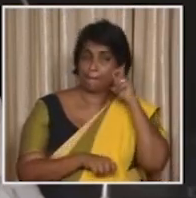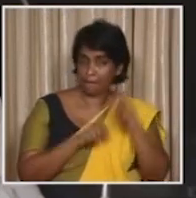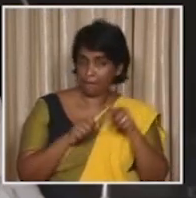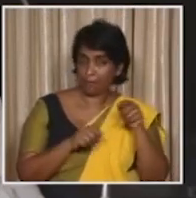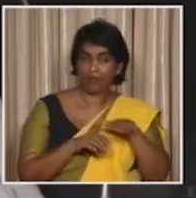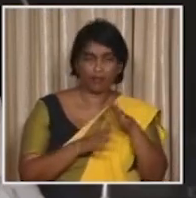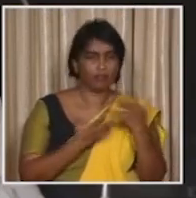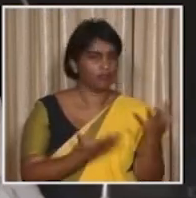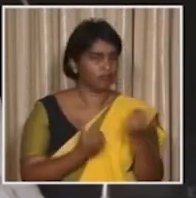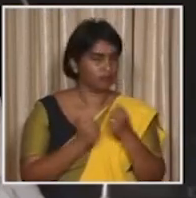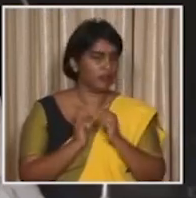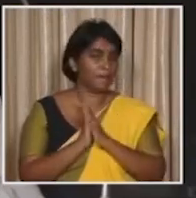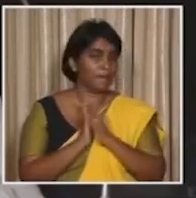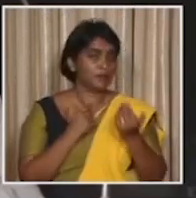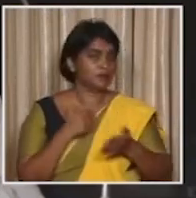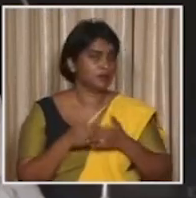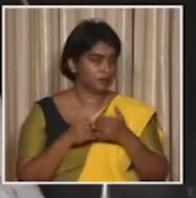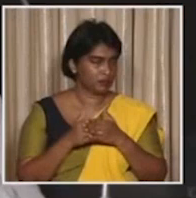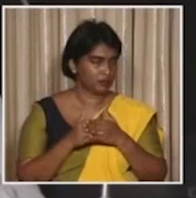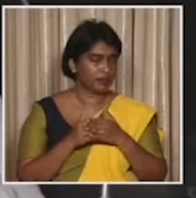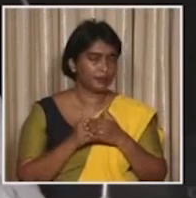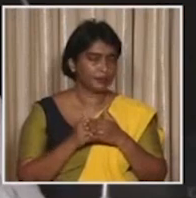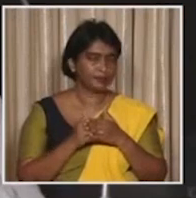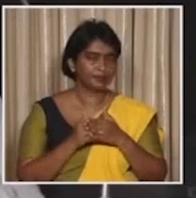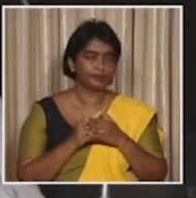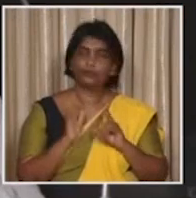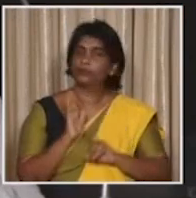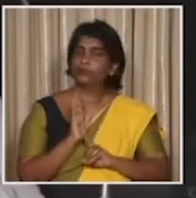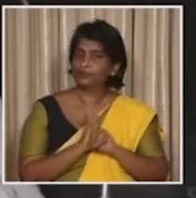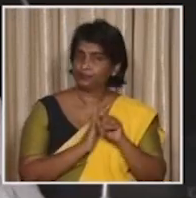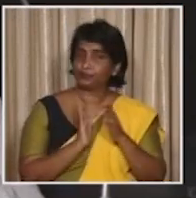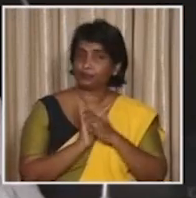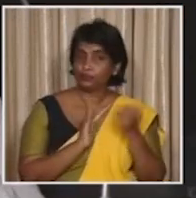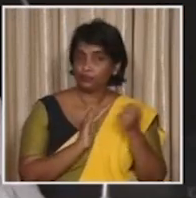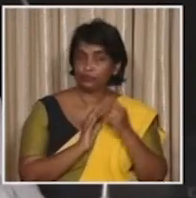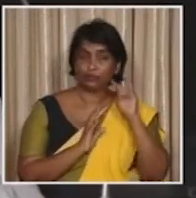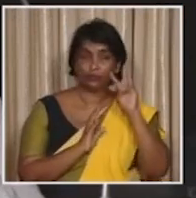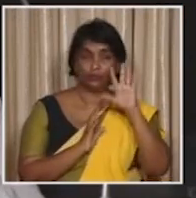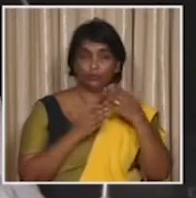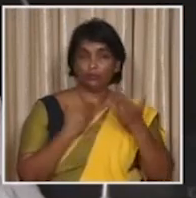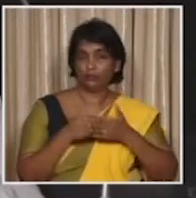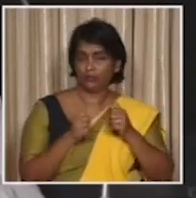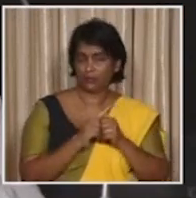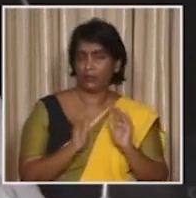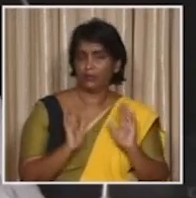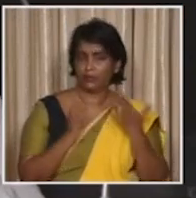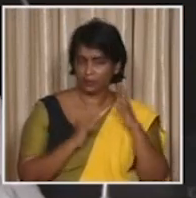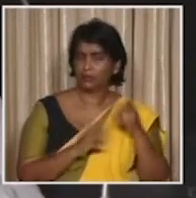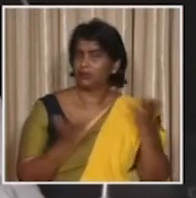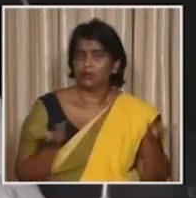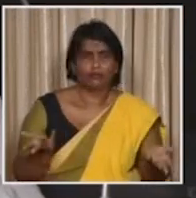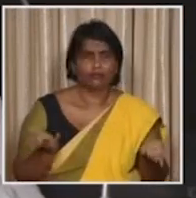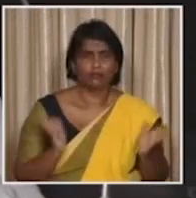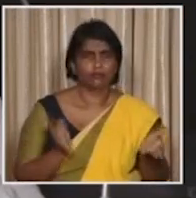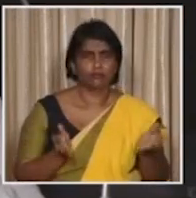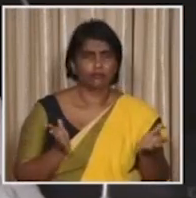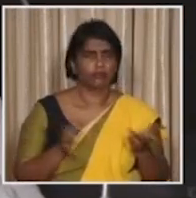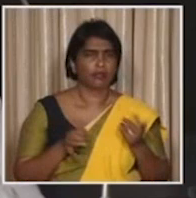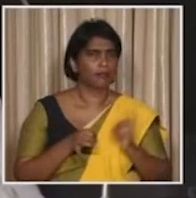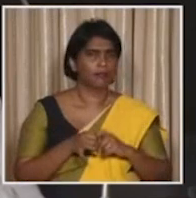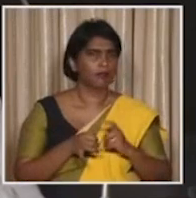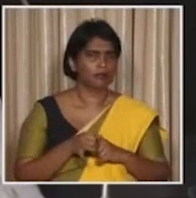தமிழர் பிரதேசத்தில் 35 விகாரைகள் கட்டப்படுகிறது. இதெல்லாம் என்ன கௌரவ பிரதி சபாநாயகர்களே, என்ன நடக்க போகிறோம் இந்த